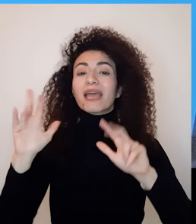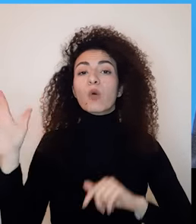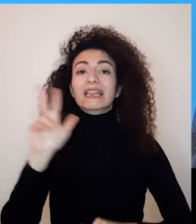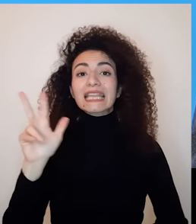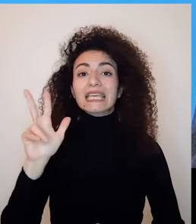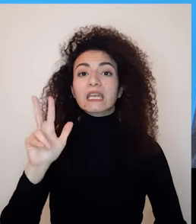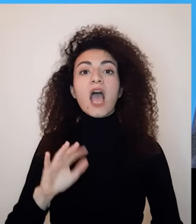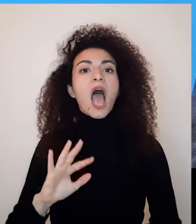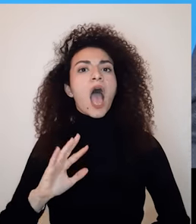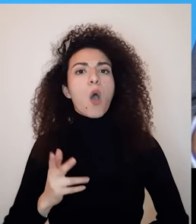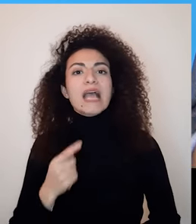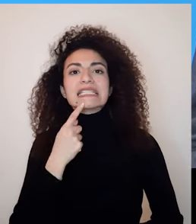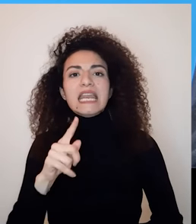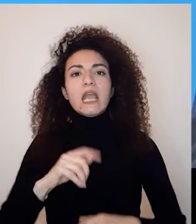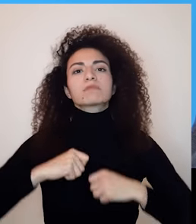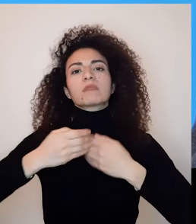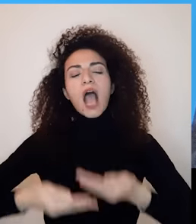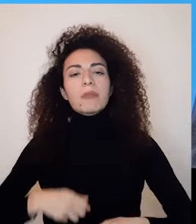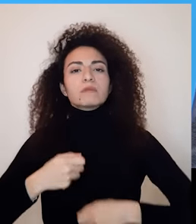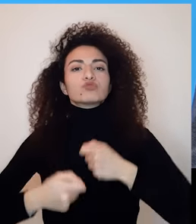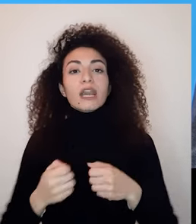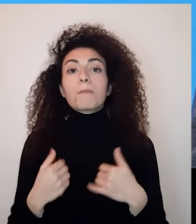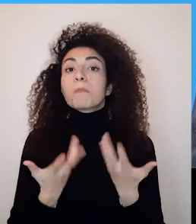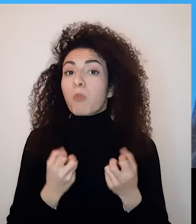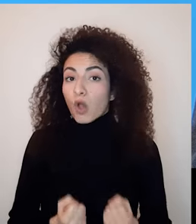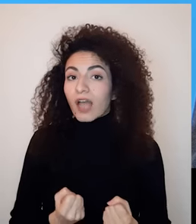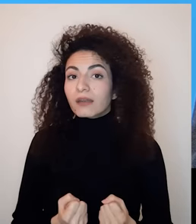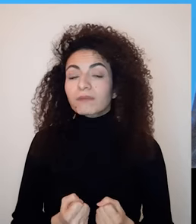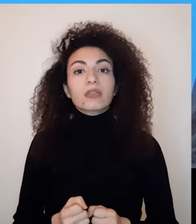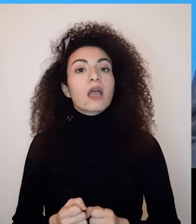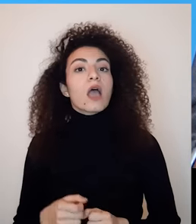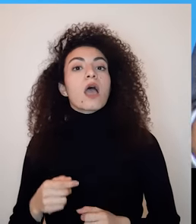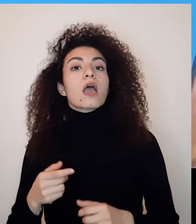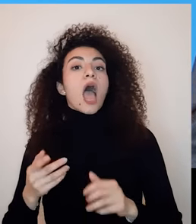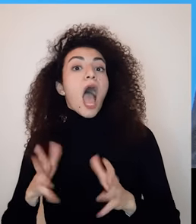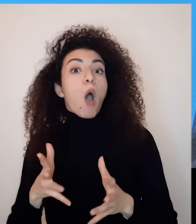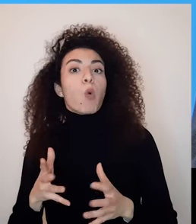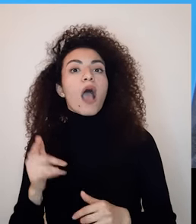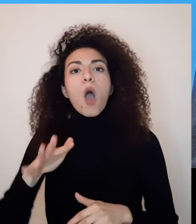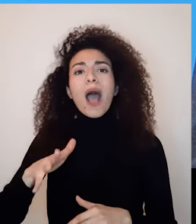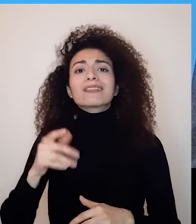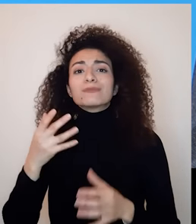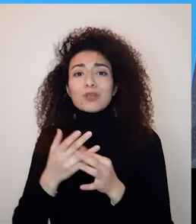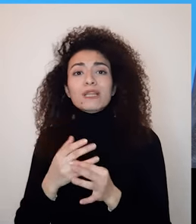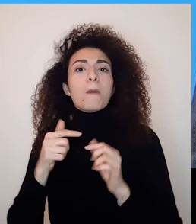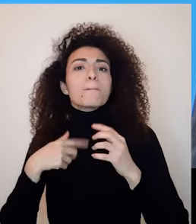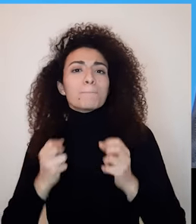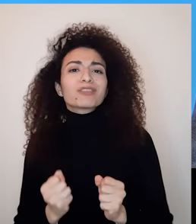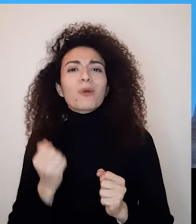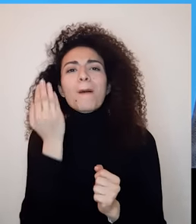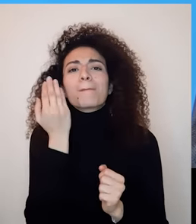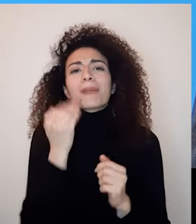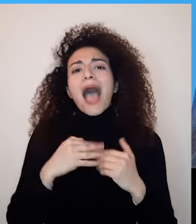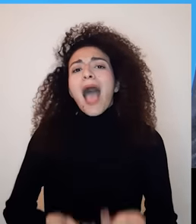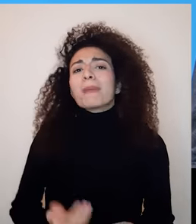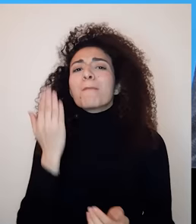عمر 38 سنة، وعدم القدرة على الحمل خلال سنة من المحاولة. أسباب أخرى مثل اختيار جنس المولود أو